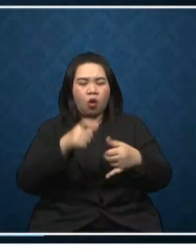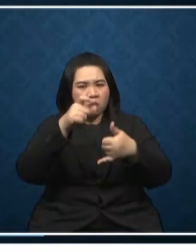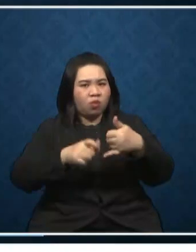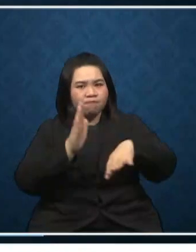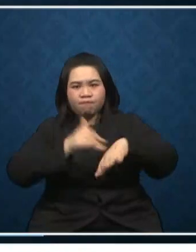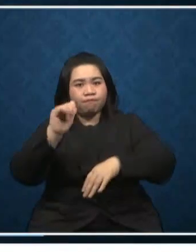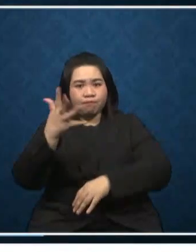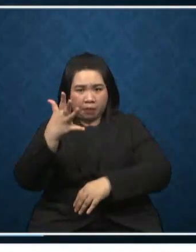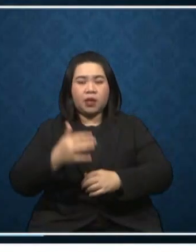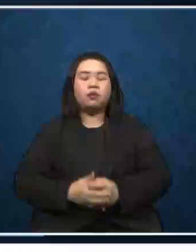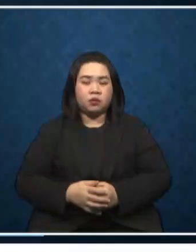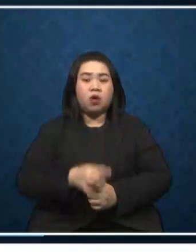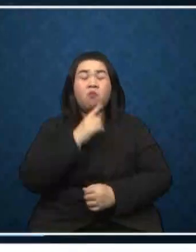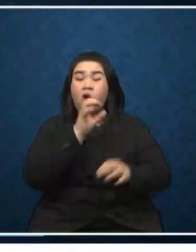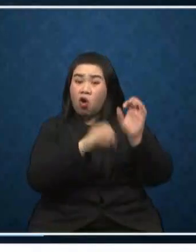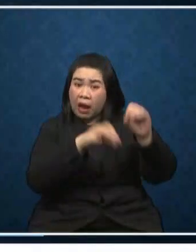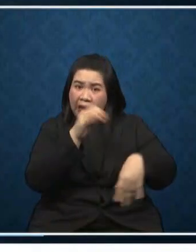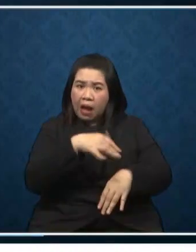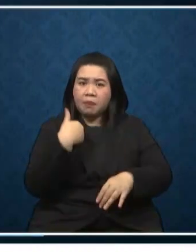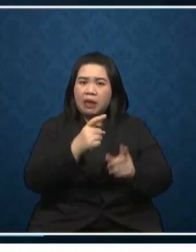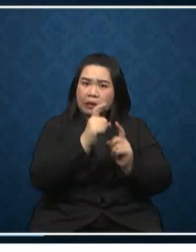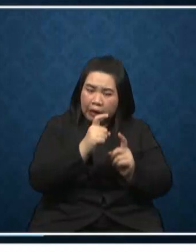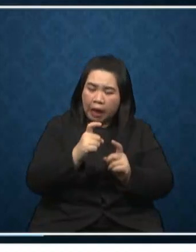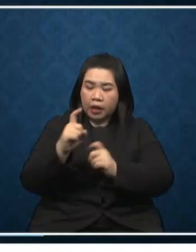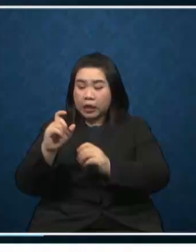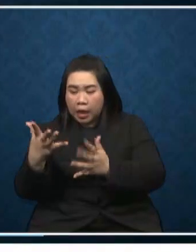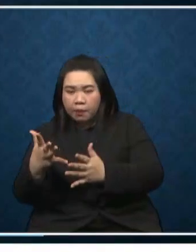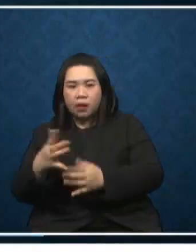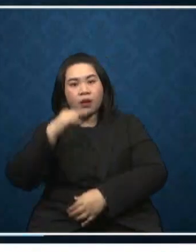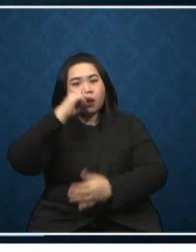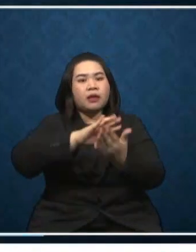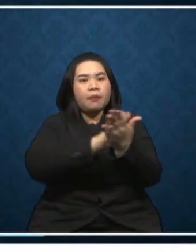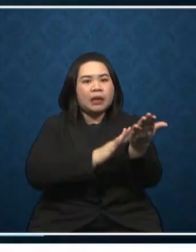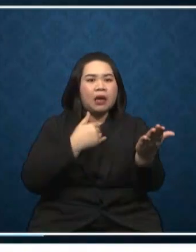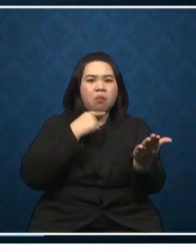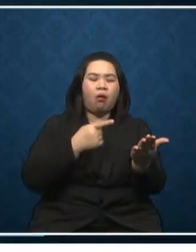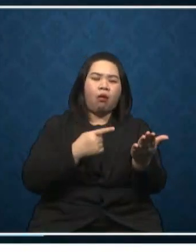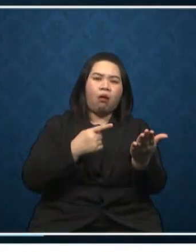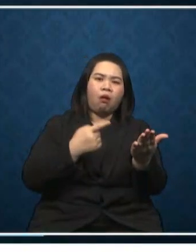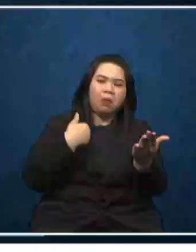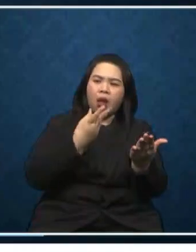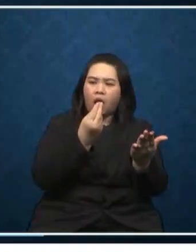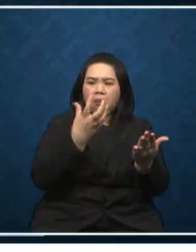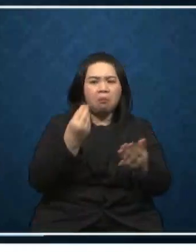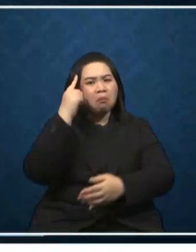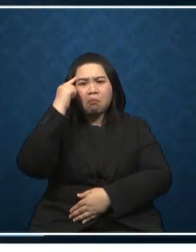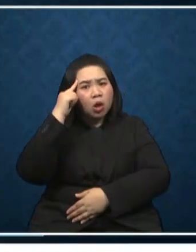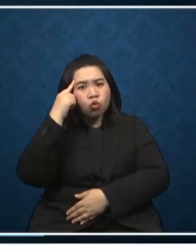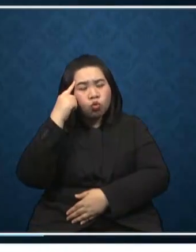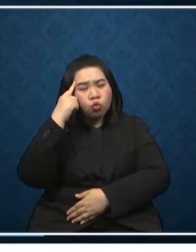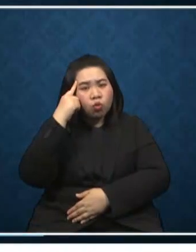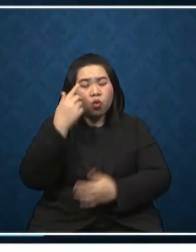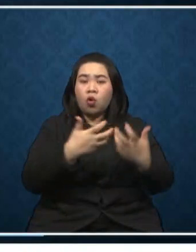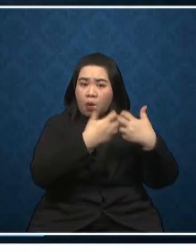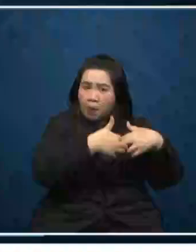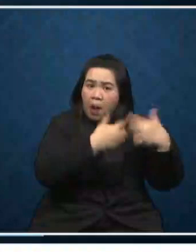ปหากากศาะกรัมที่เป็ตาราย กากไมเป็ตารายปัจบในปเทศไทยอาจุดน่งไจริๆเทาไ่ hacerlo